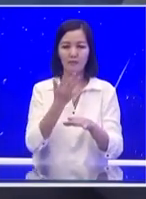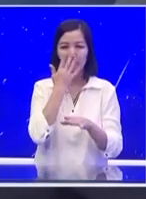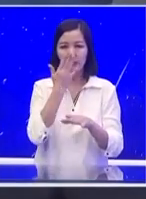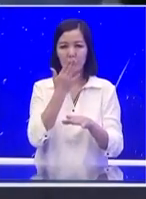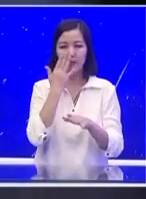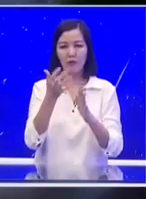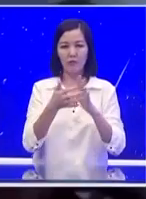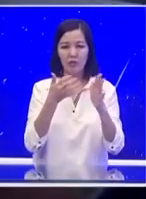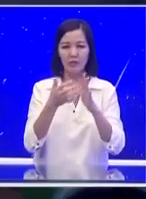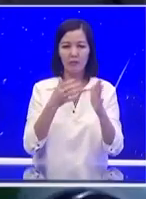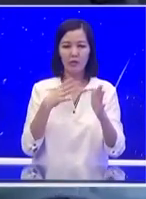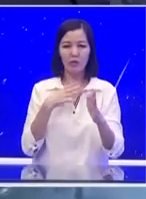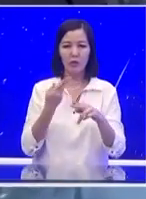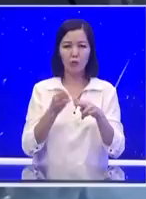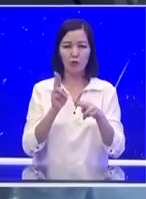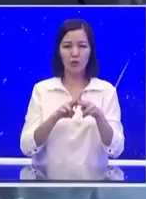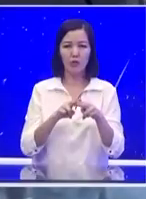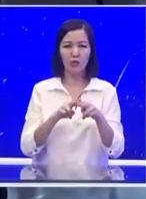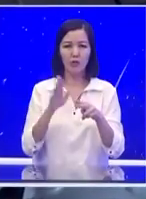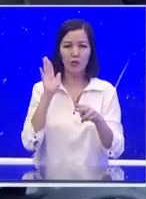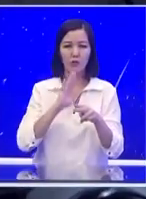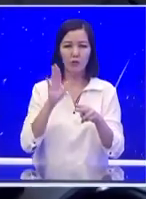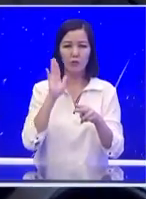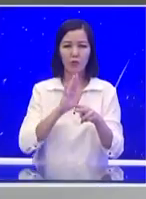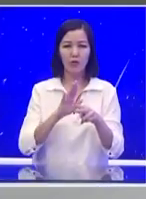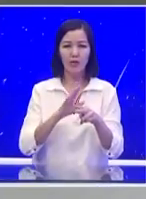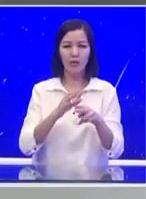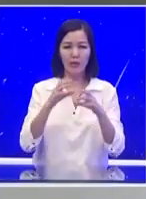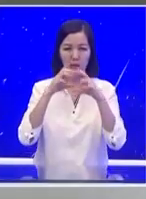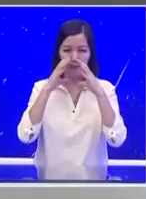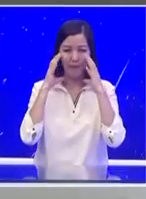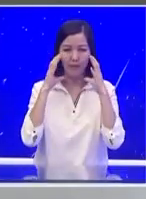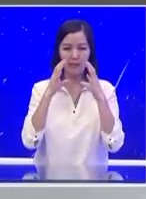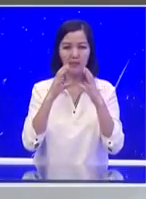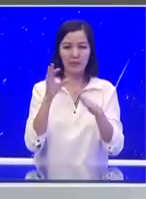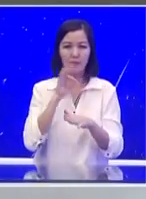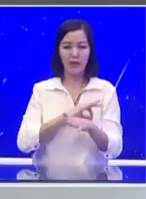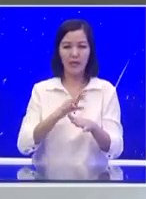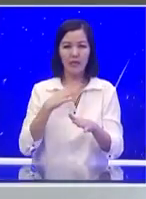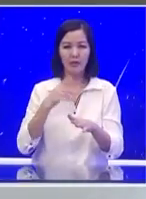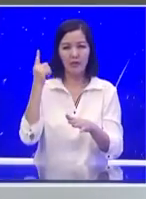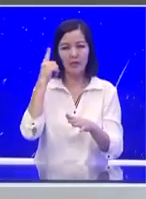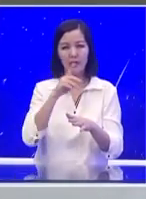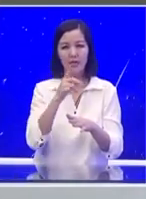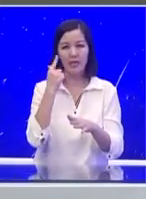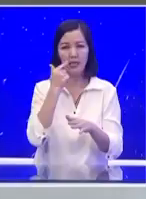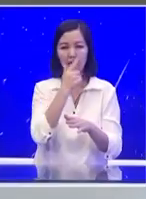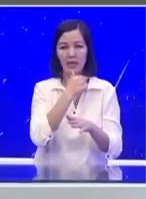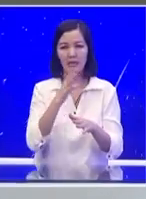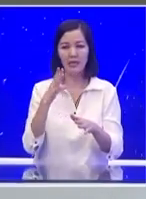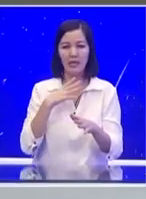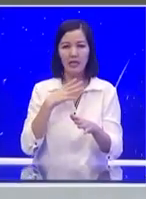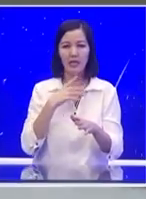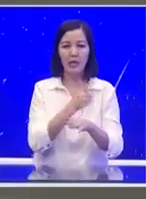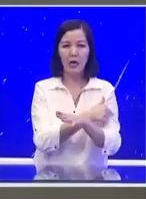аппараттары жетіспей жатыр. Сондықтан олар суға сүңгушілердің маскасын пайдалануға көшті. Идея Италиядан келген. Ондағы ауруханалар